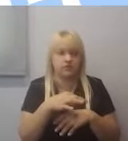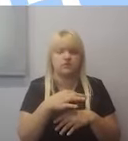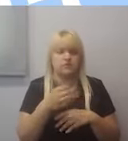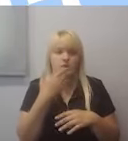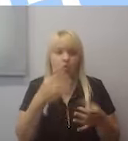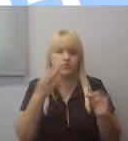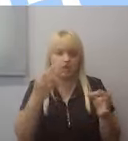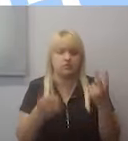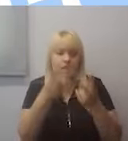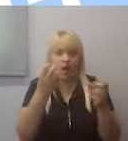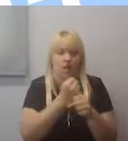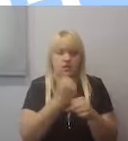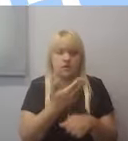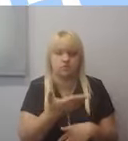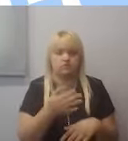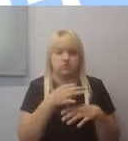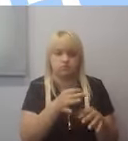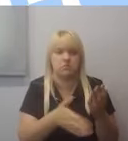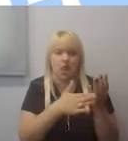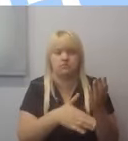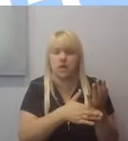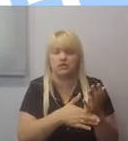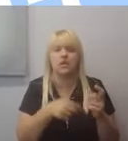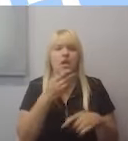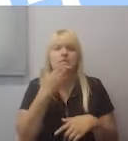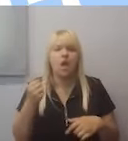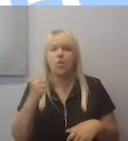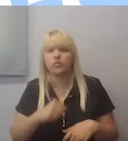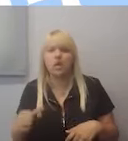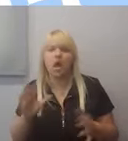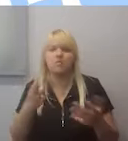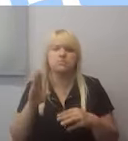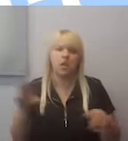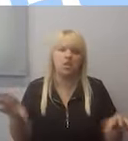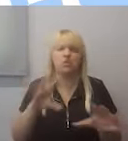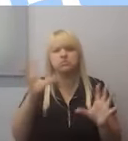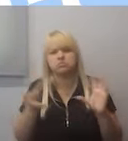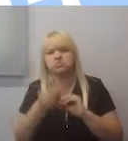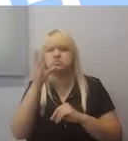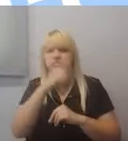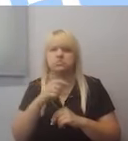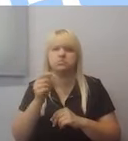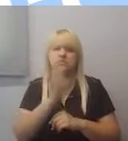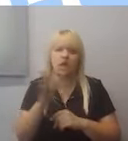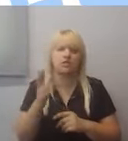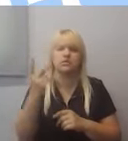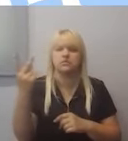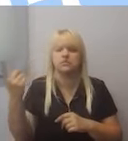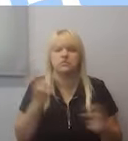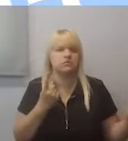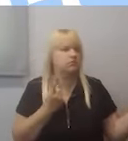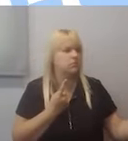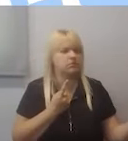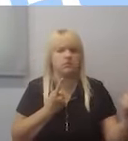jo nav tādu dienestu mums valstī kas ir apmēram miljonu apmērā kuru var pielikt katram uz diviem cilvēkiem vienu klāt kas tagad kaut ko to